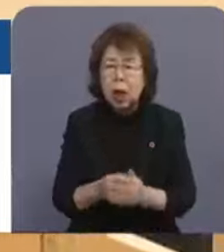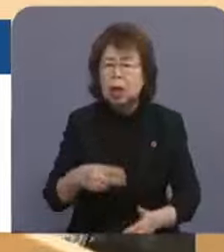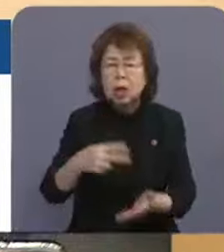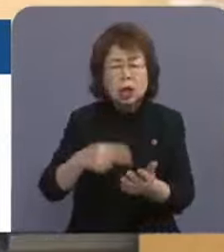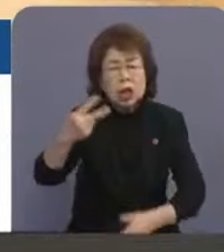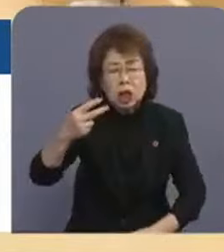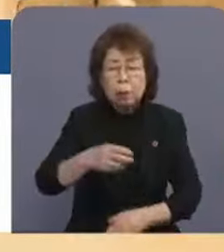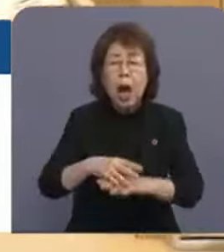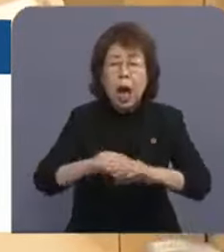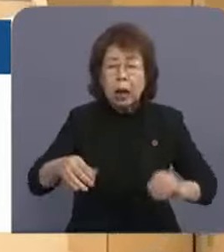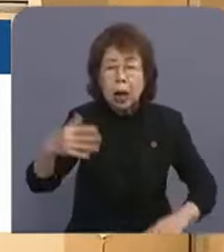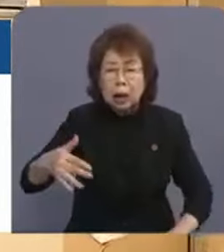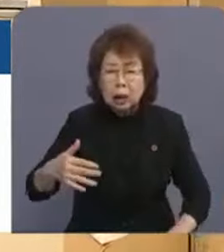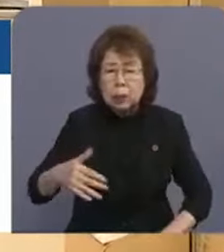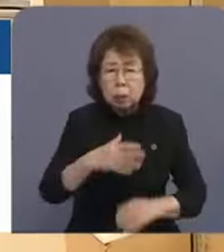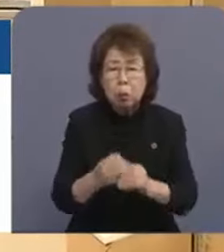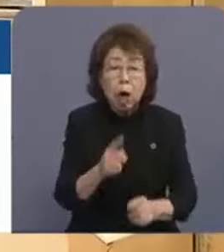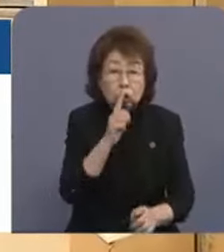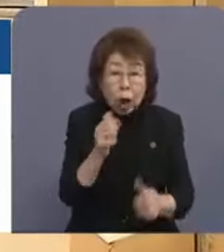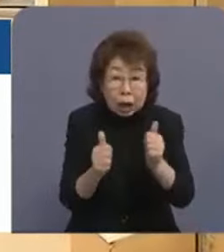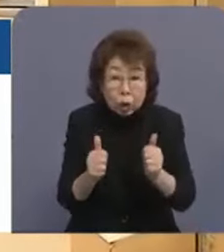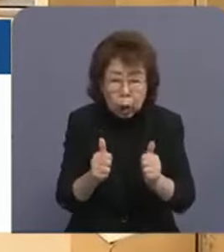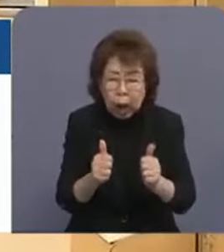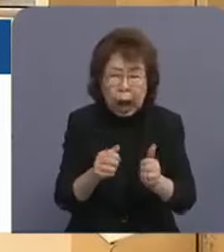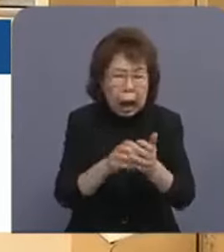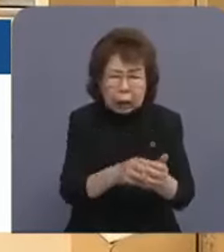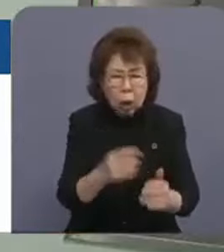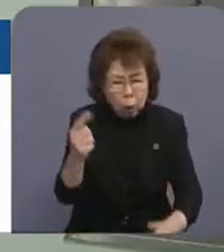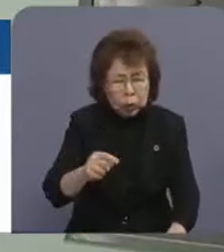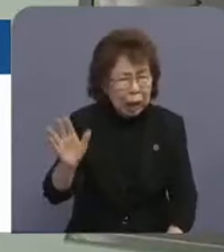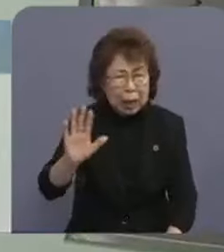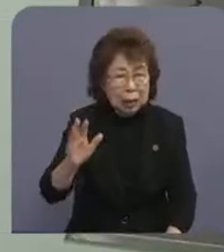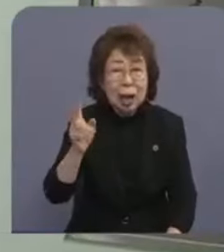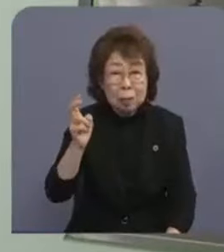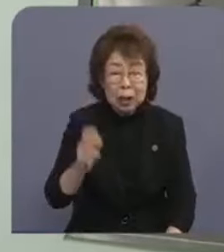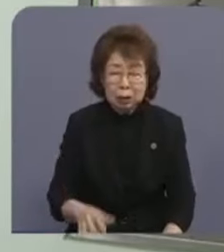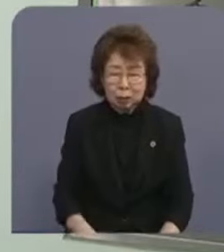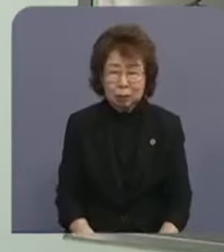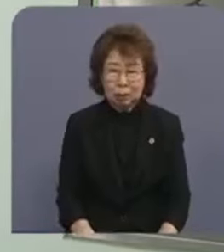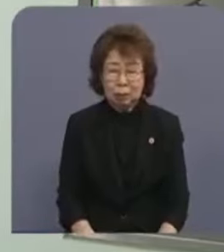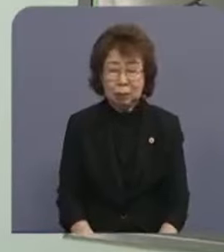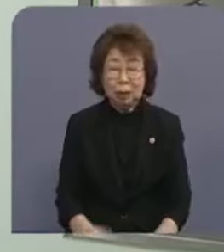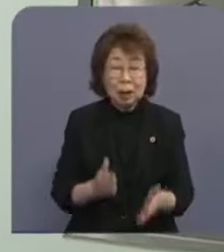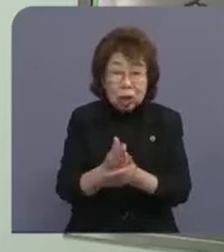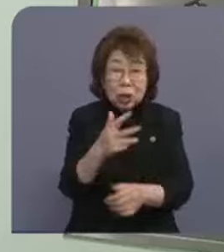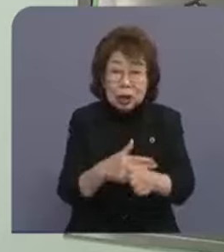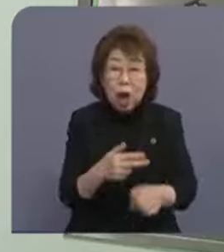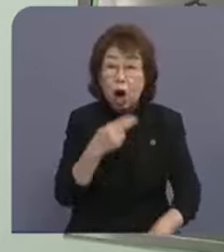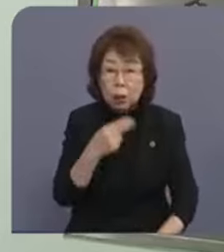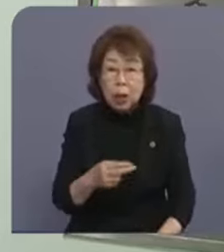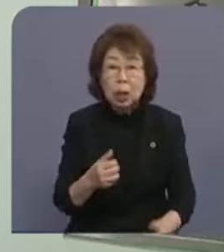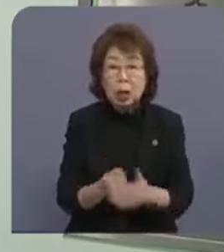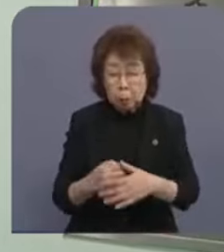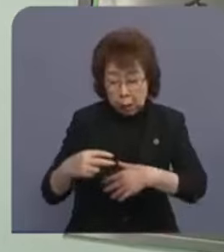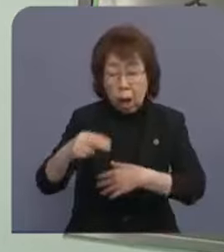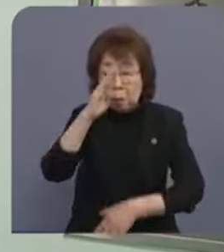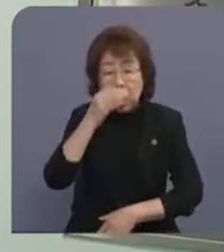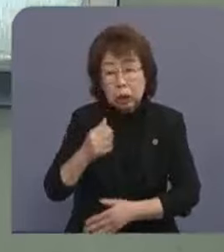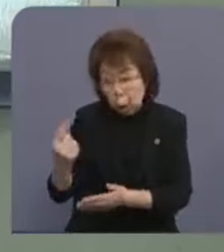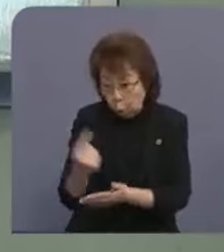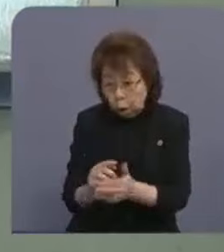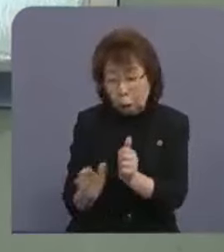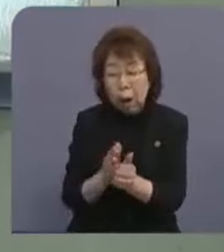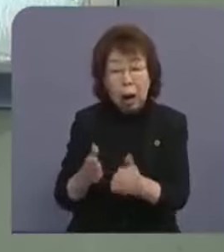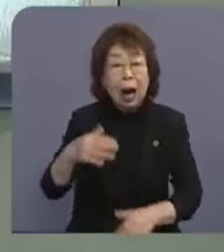해결이 안 되면 중간고사 학생들이 안 칠 겁니다 아마. 특히 전공의가 없어 외래 한자도 보기 어려운 상황인